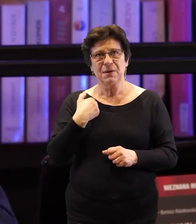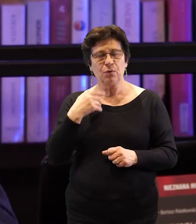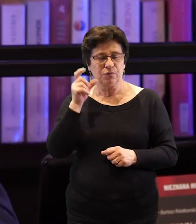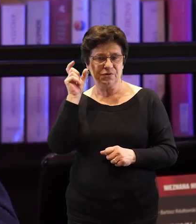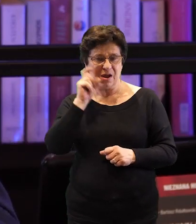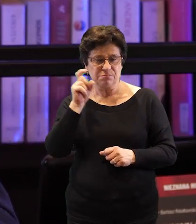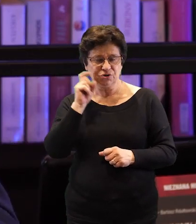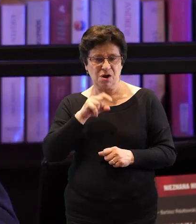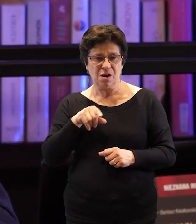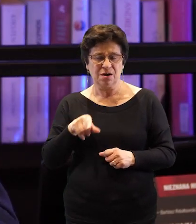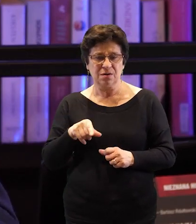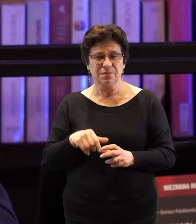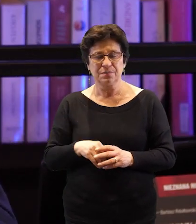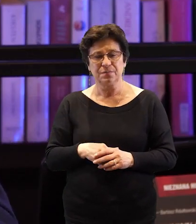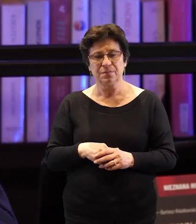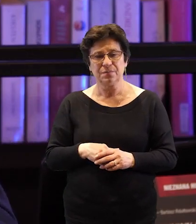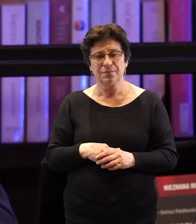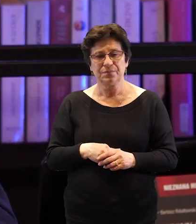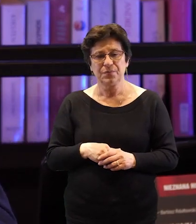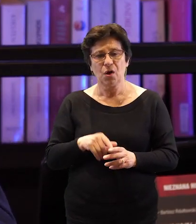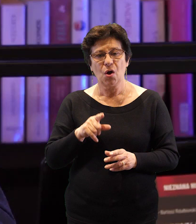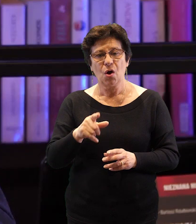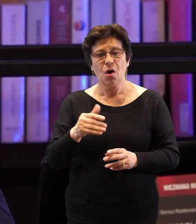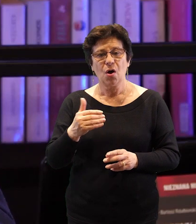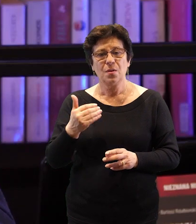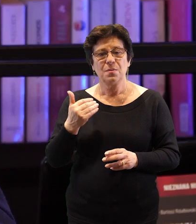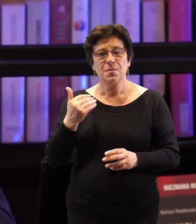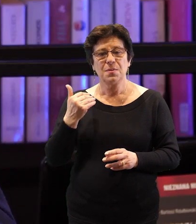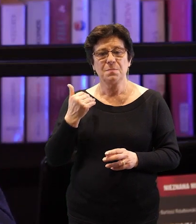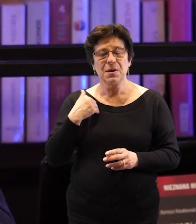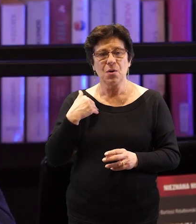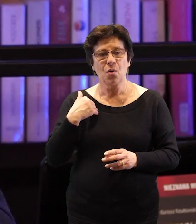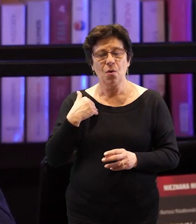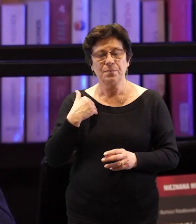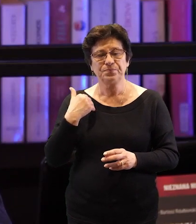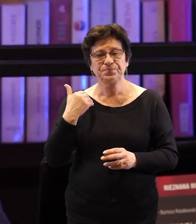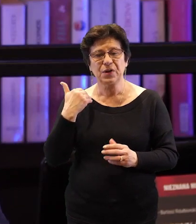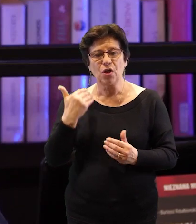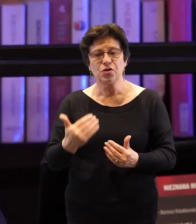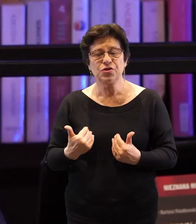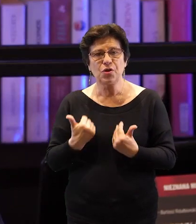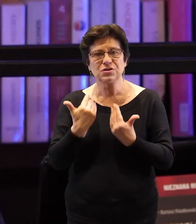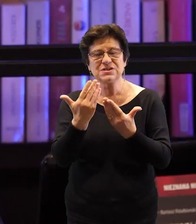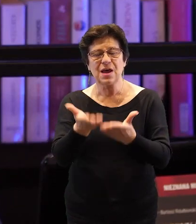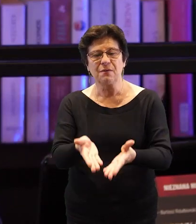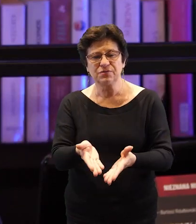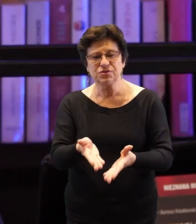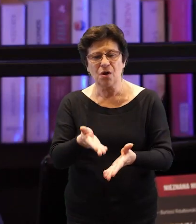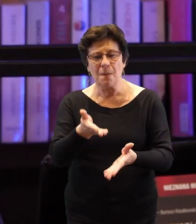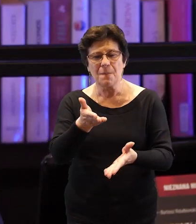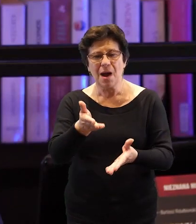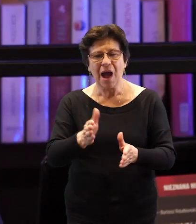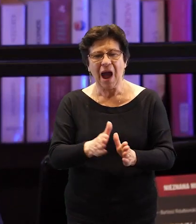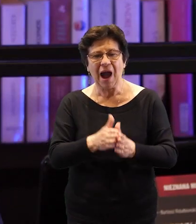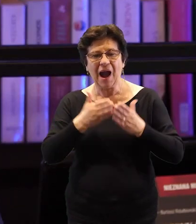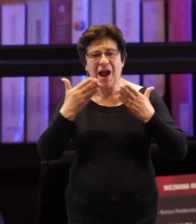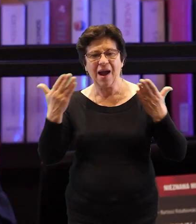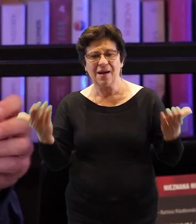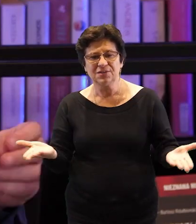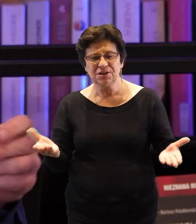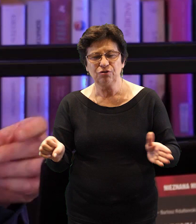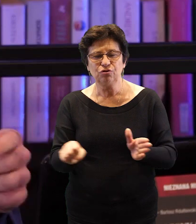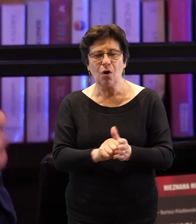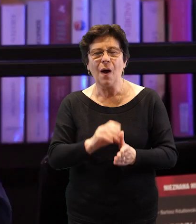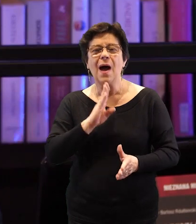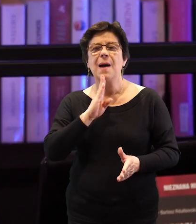Niemczech, on był dostawcą gazet do amerykańskich baz wojskowych.